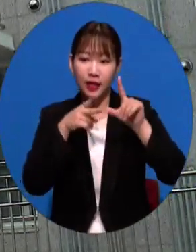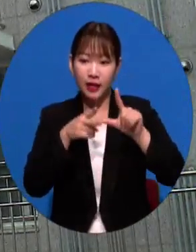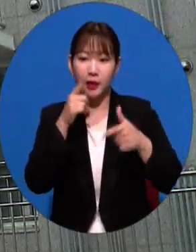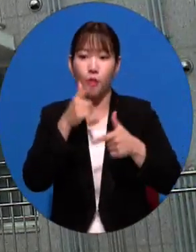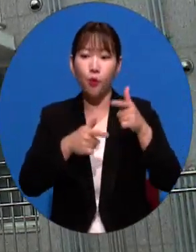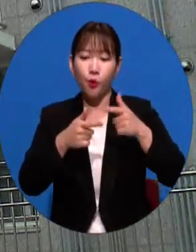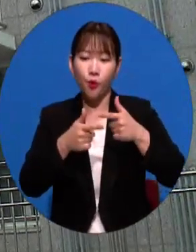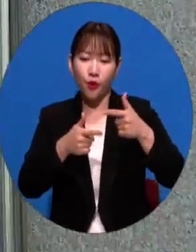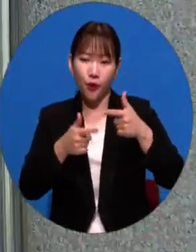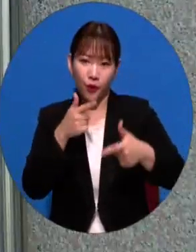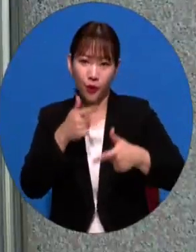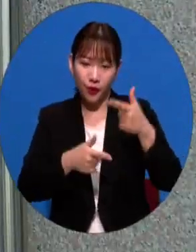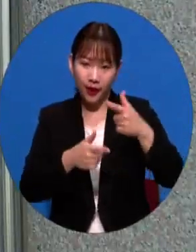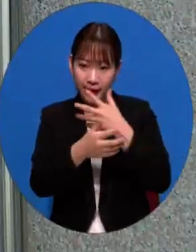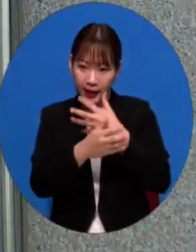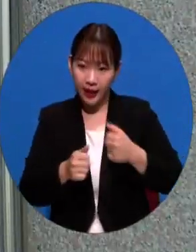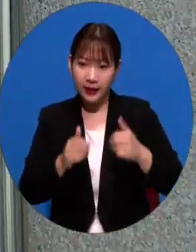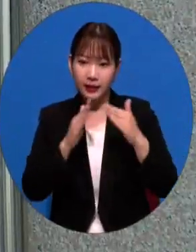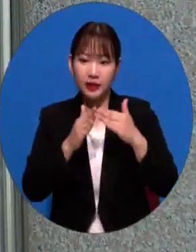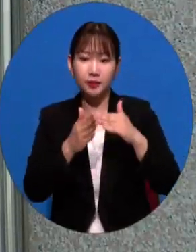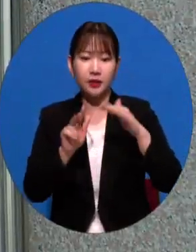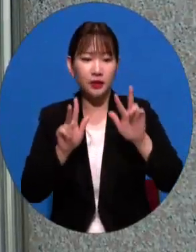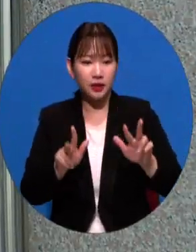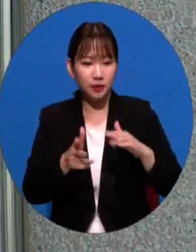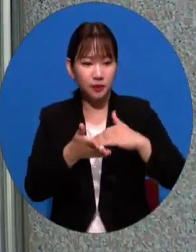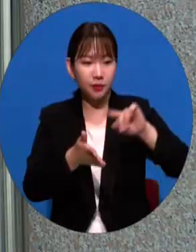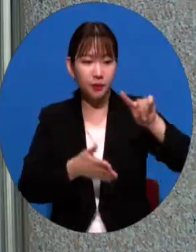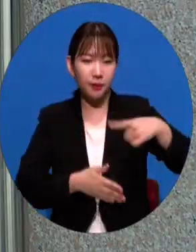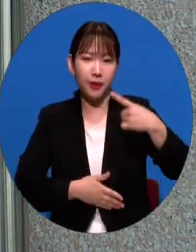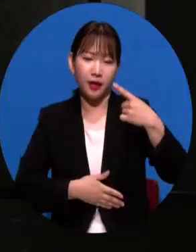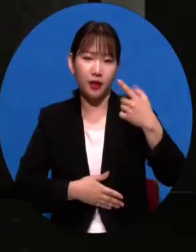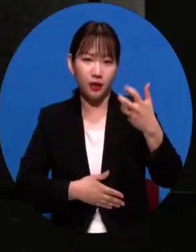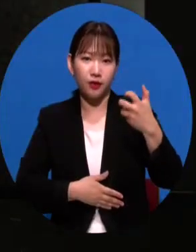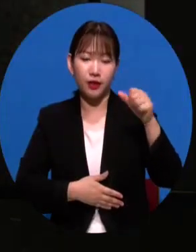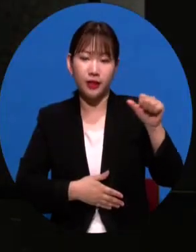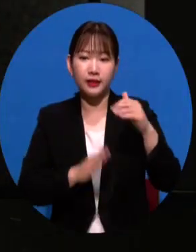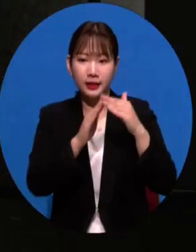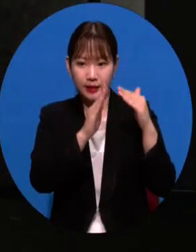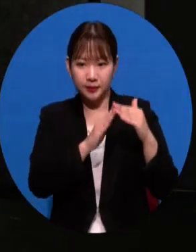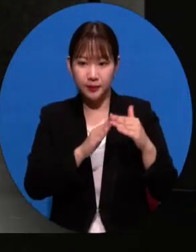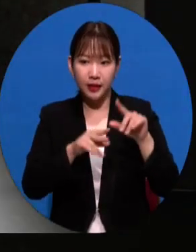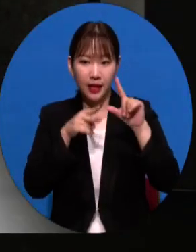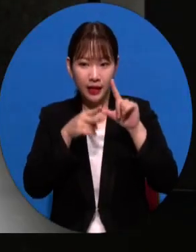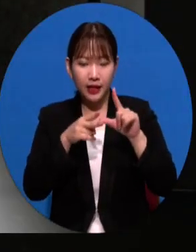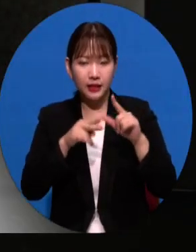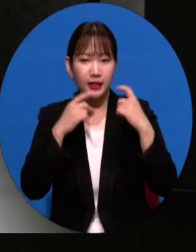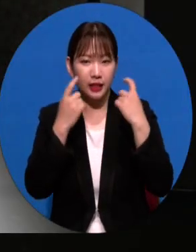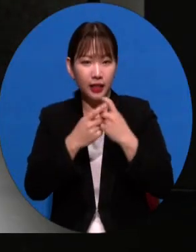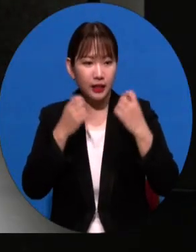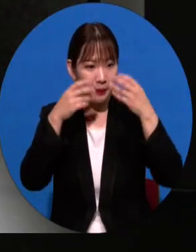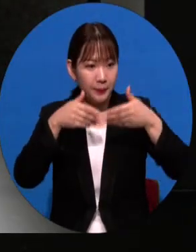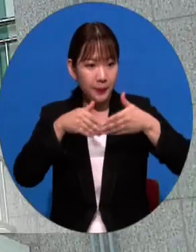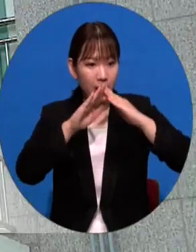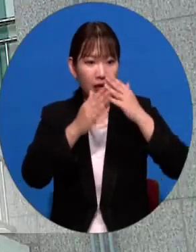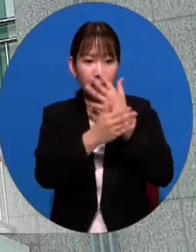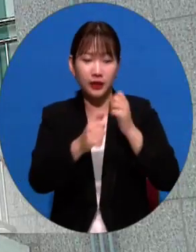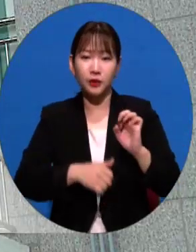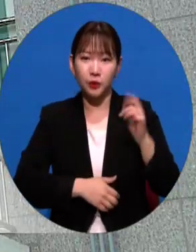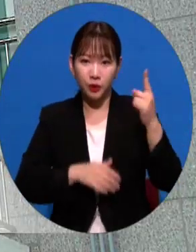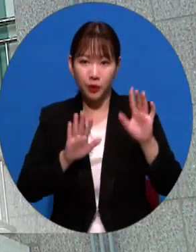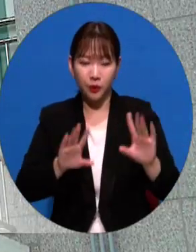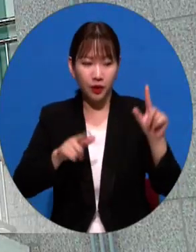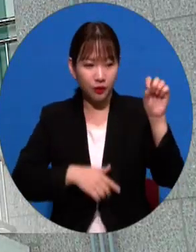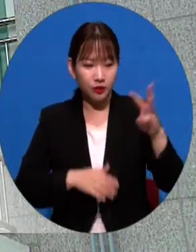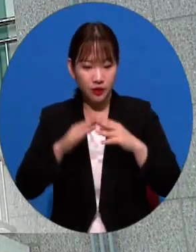목포에 공급한 임대주택은 지금까지 185가구에 달합니다. LH는 민간 신축 매입 약정으로 올해